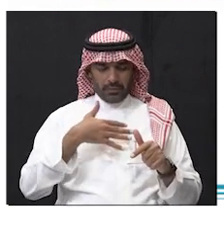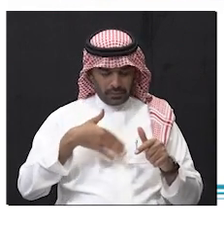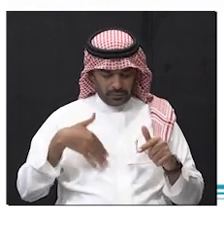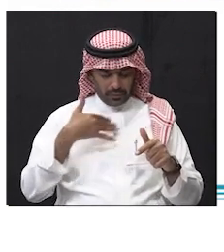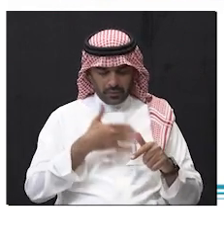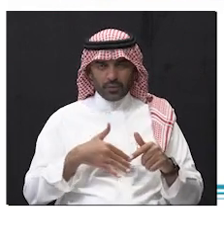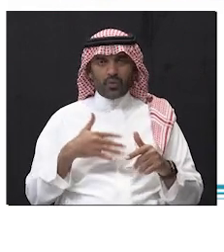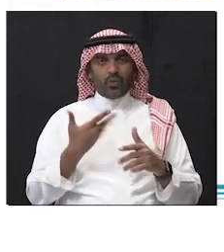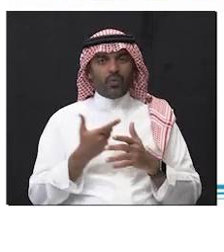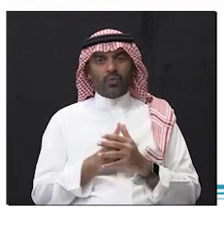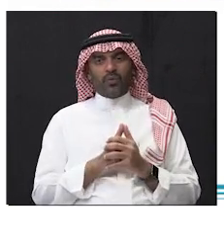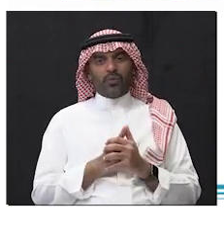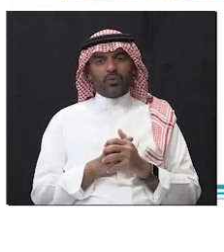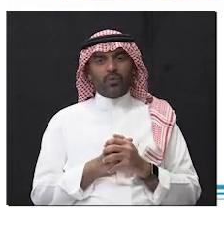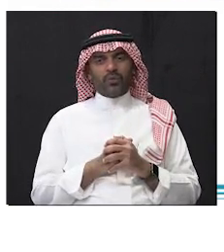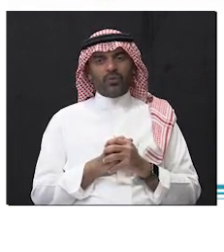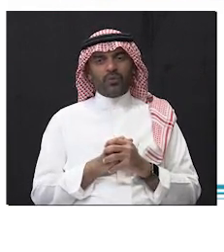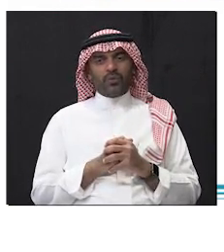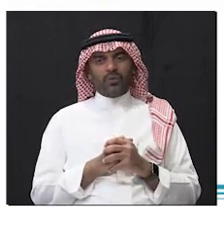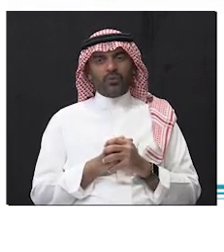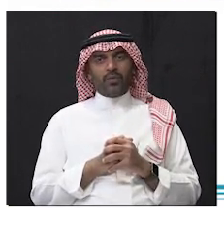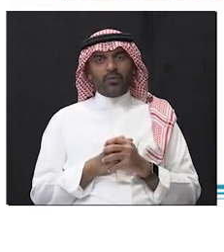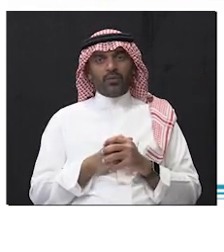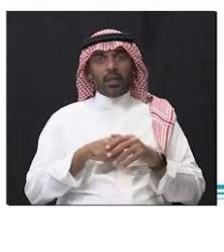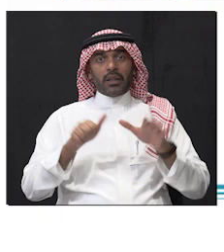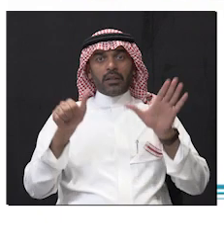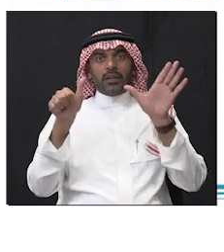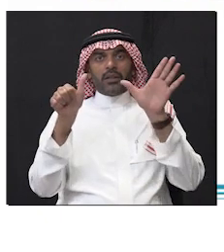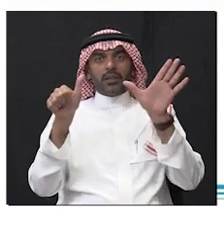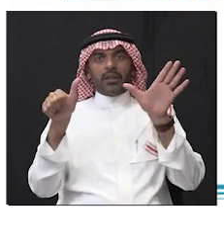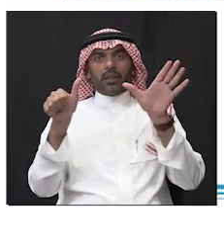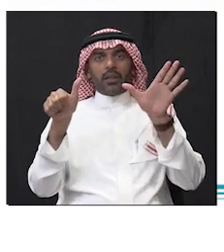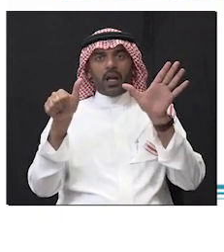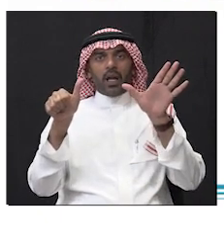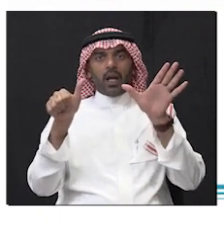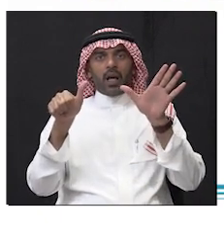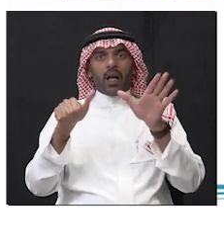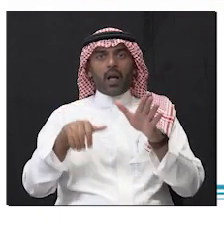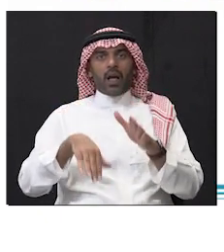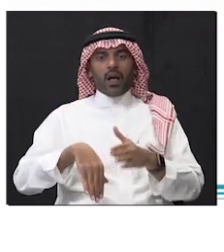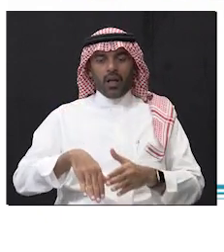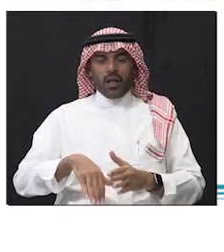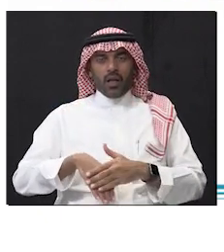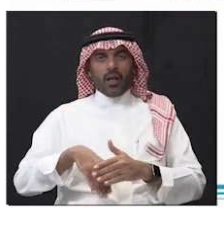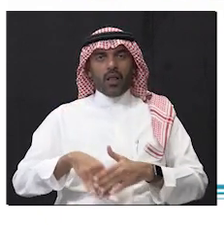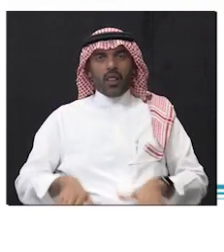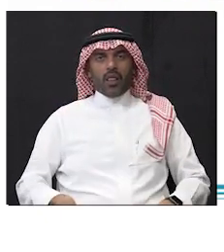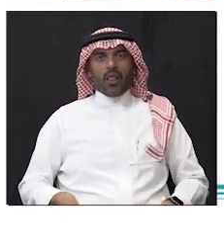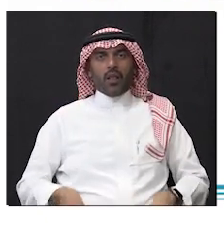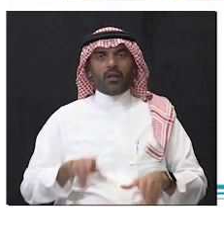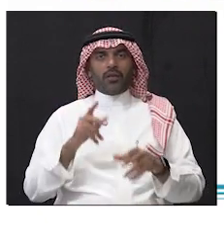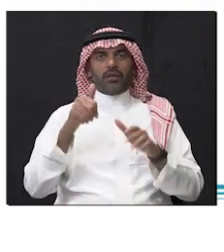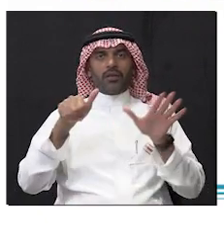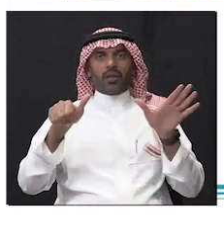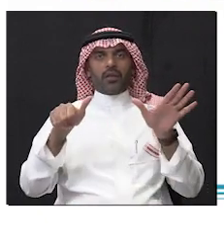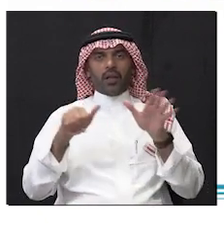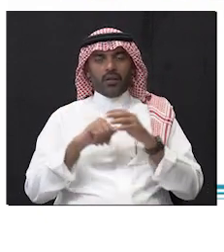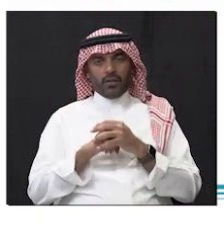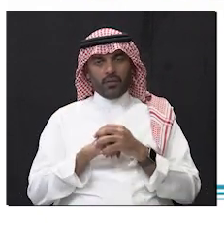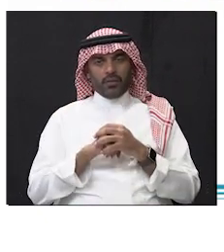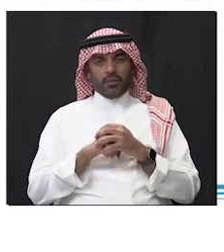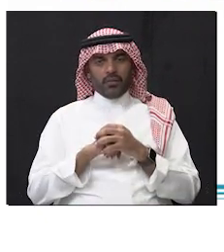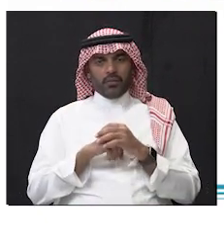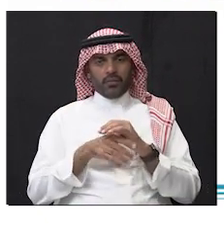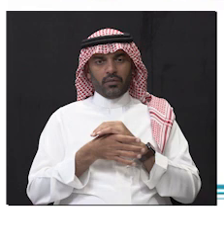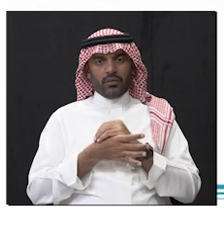فيها؟ منطقة الصدر يوجد فيها 6 أرجل مفصلية، يعني ليست فقط